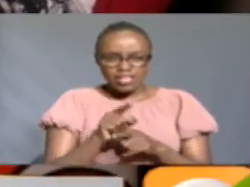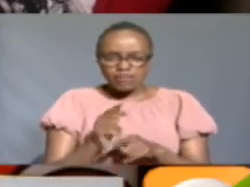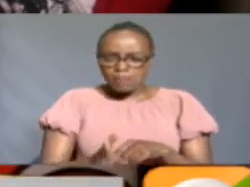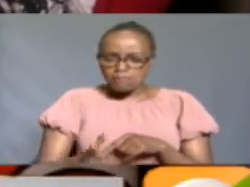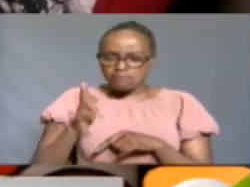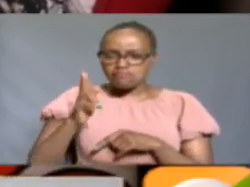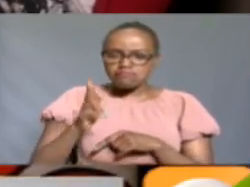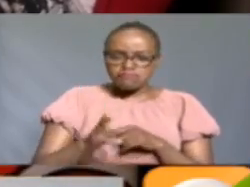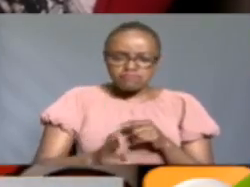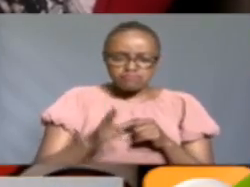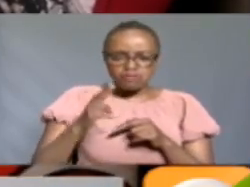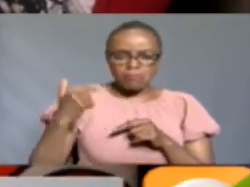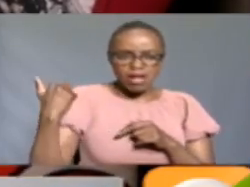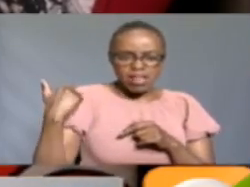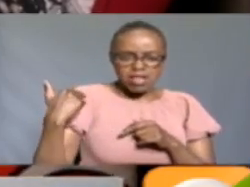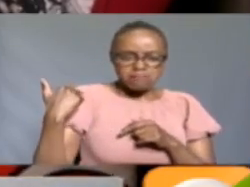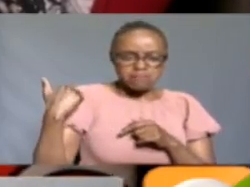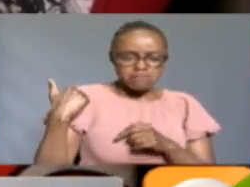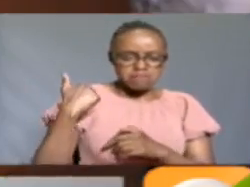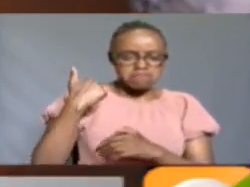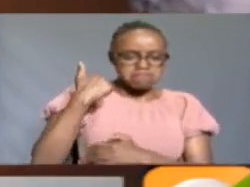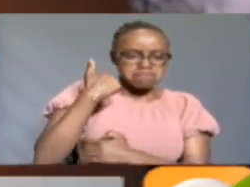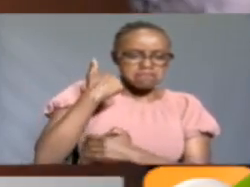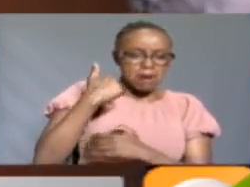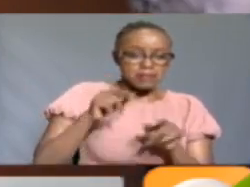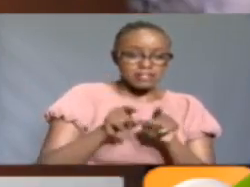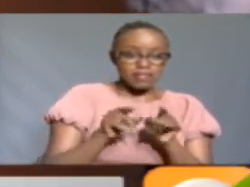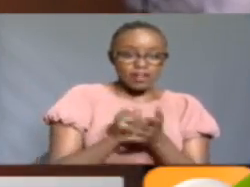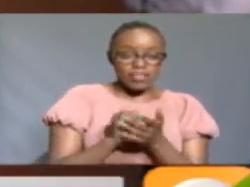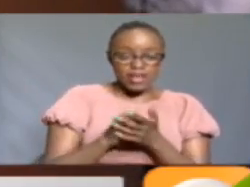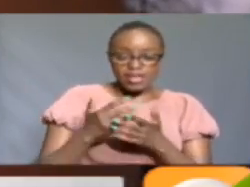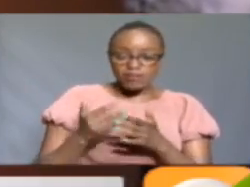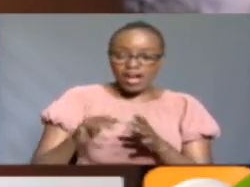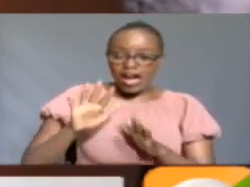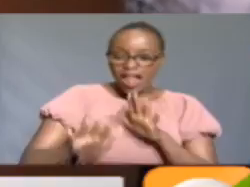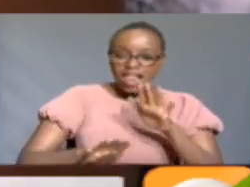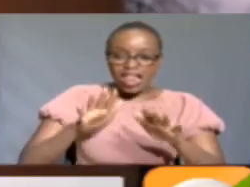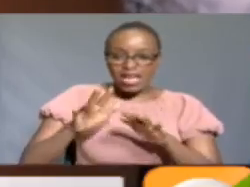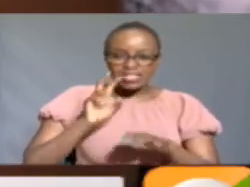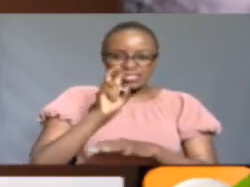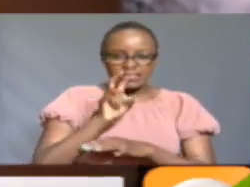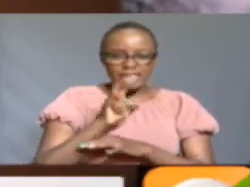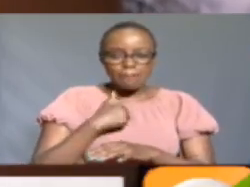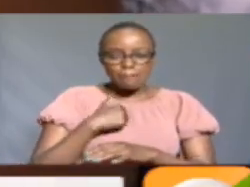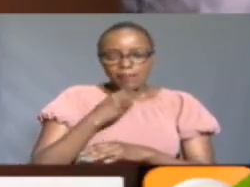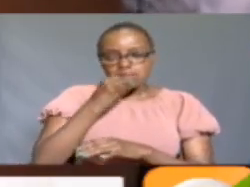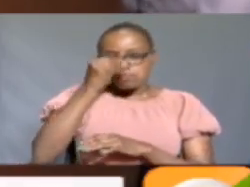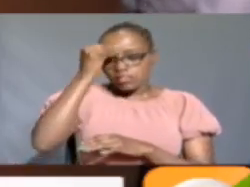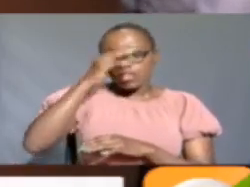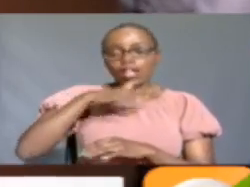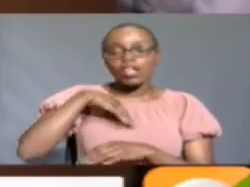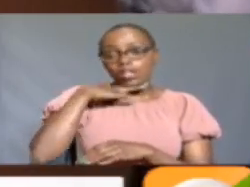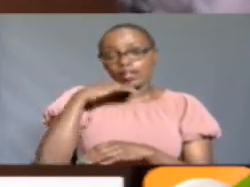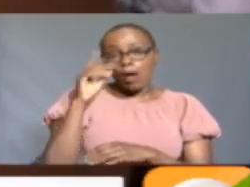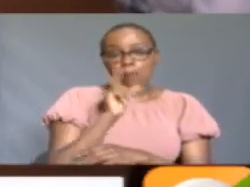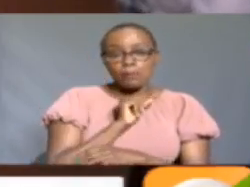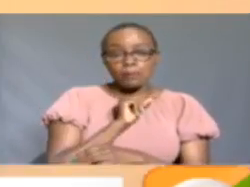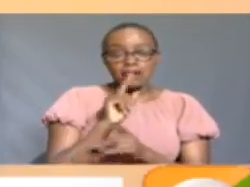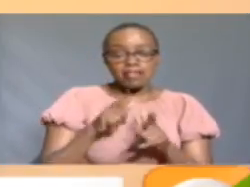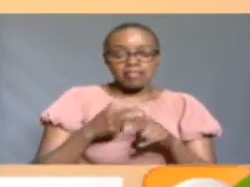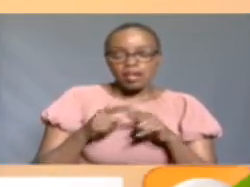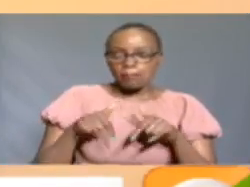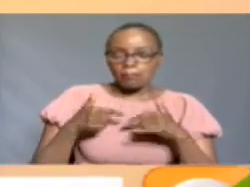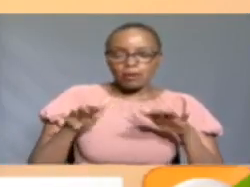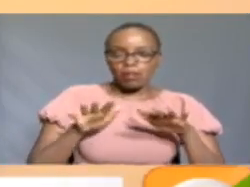akanishoot hizi risasi za mgonga akanishoot hapo hivyo akaniinua mguu akaniona mimi ndio nikajifanya nimekufa nikajiachilia